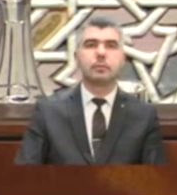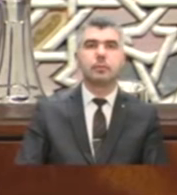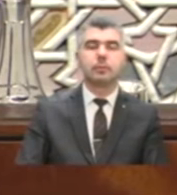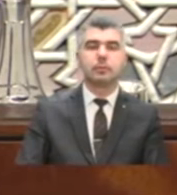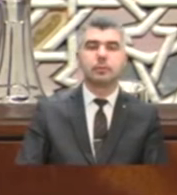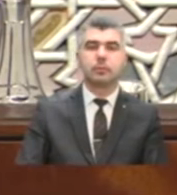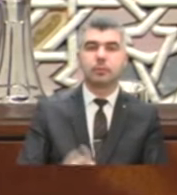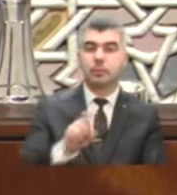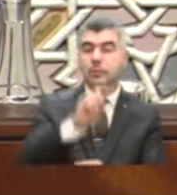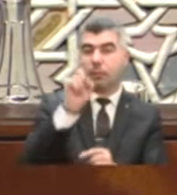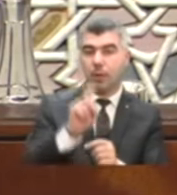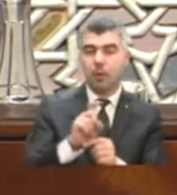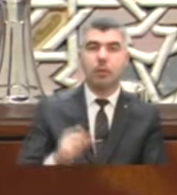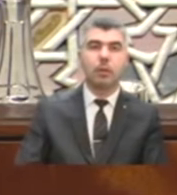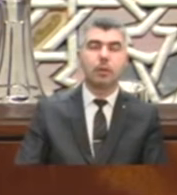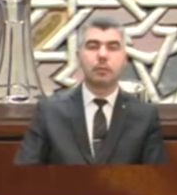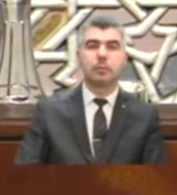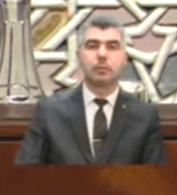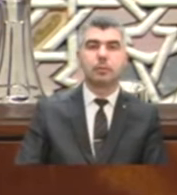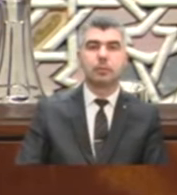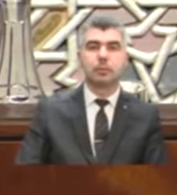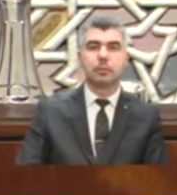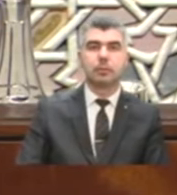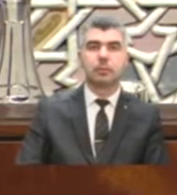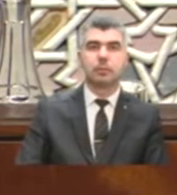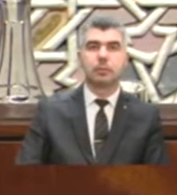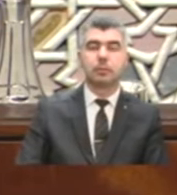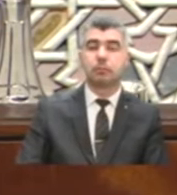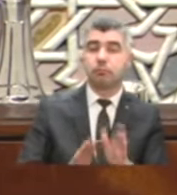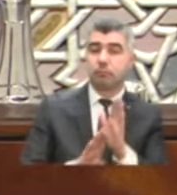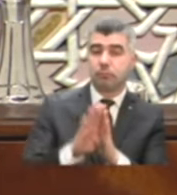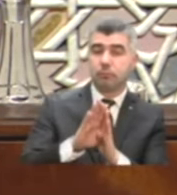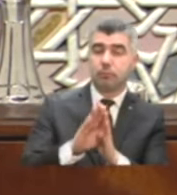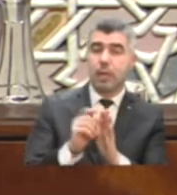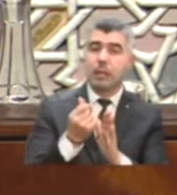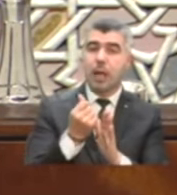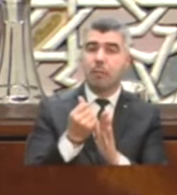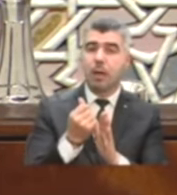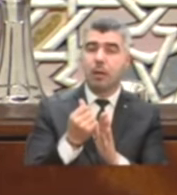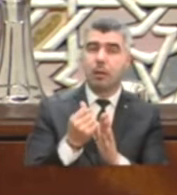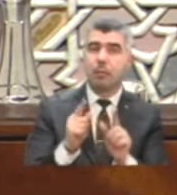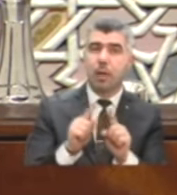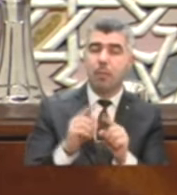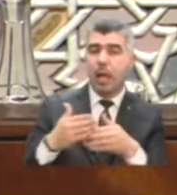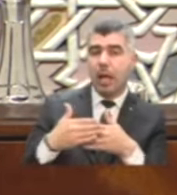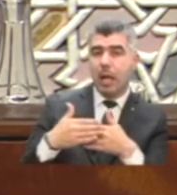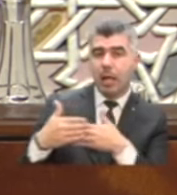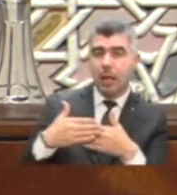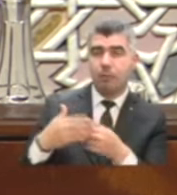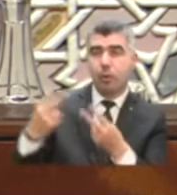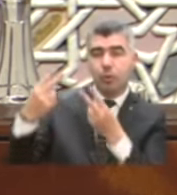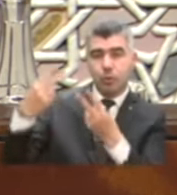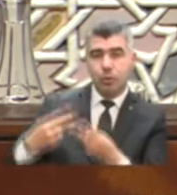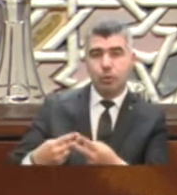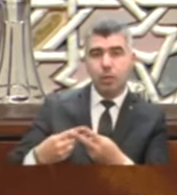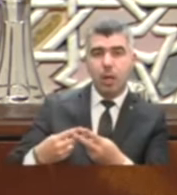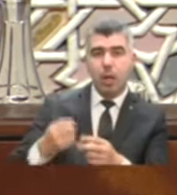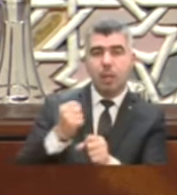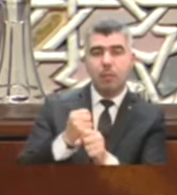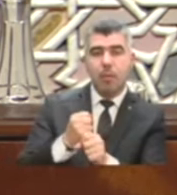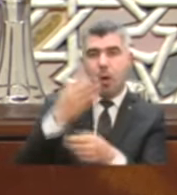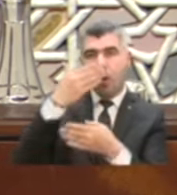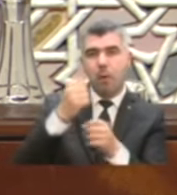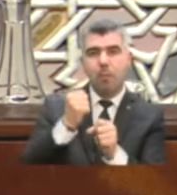الى السؤال الموالي، وهو ارتفاع أسعار تذاكر النقل تزامنا مع عودة الجالية المغربية المقيمة